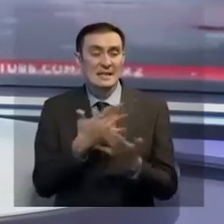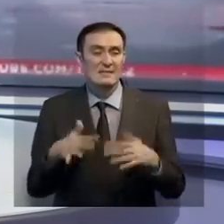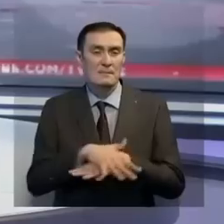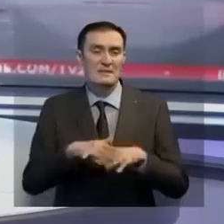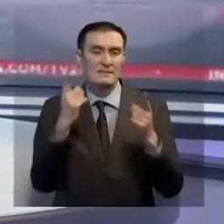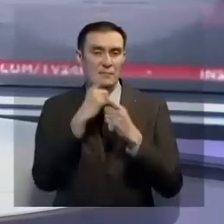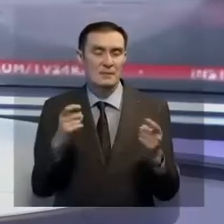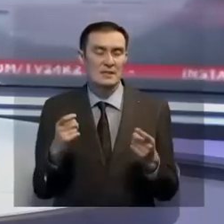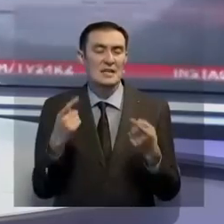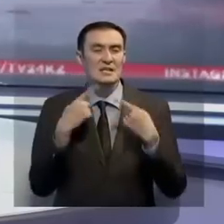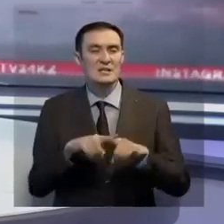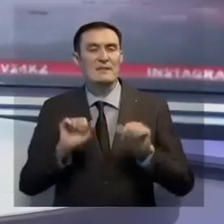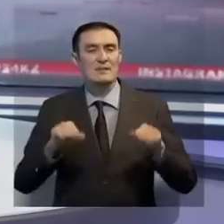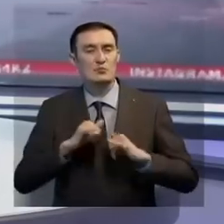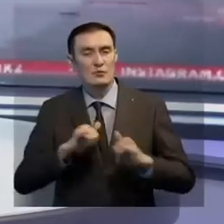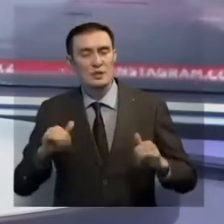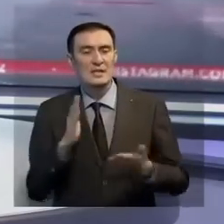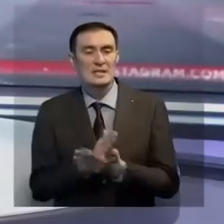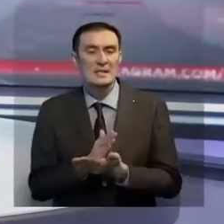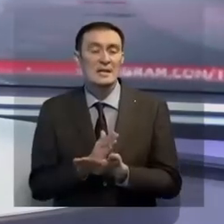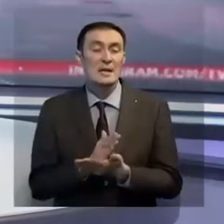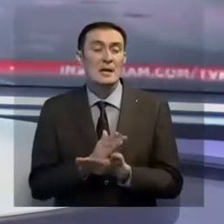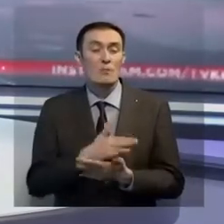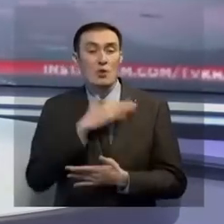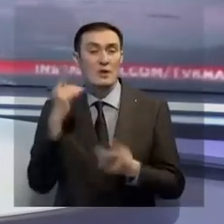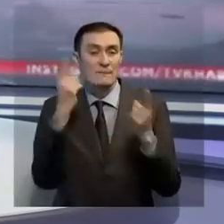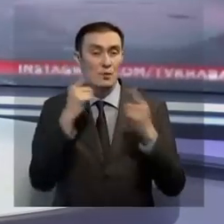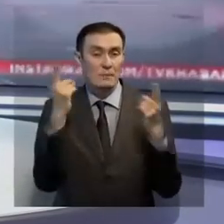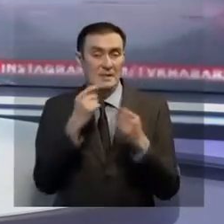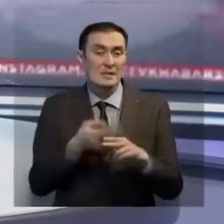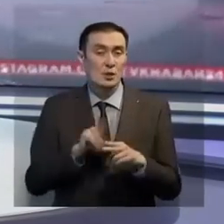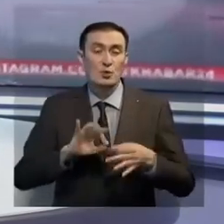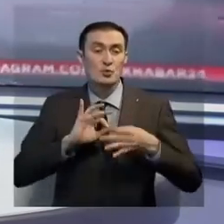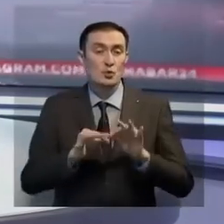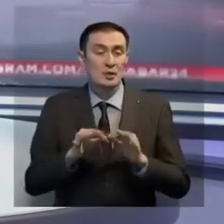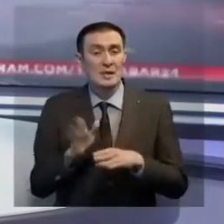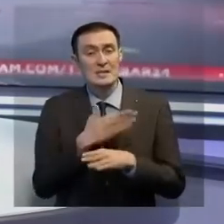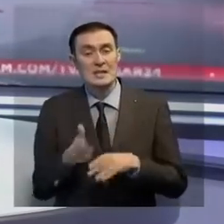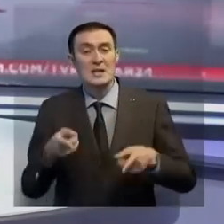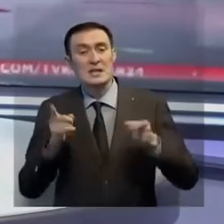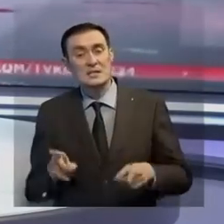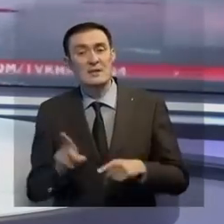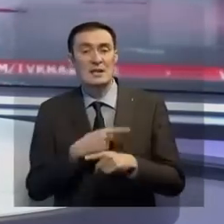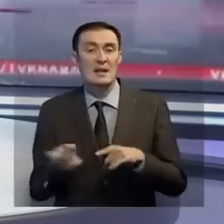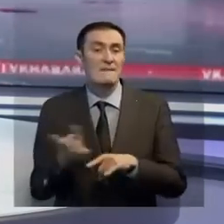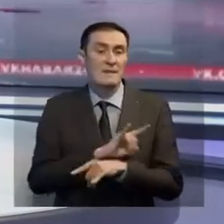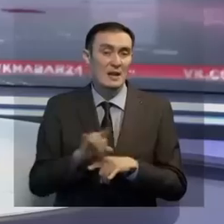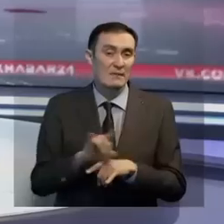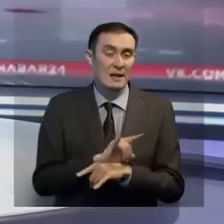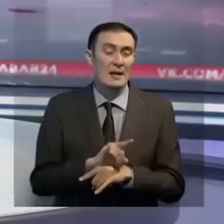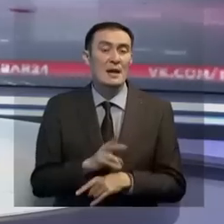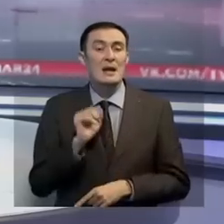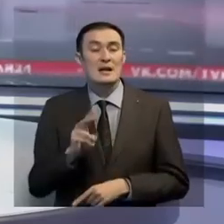расширением технологических возможностей появляется и бесконечный поток информации, которую сложно поделить на достоверную и